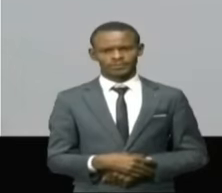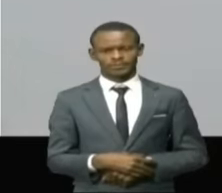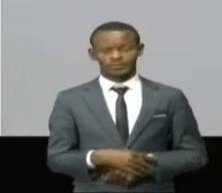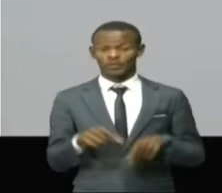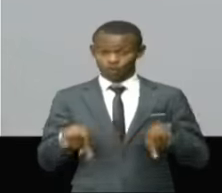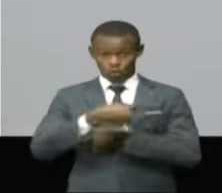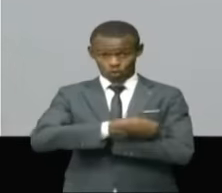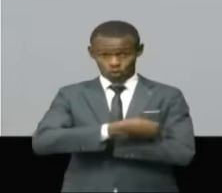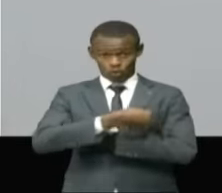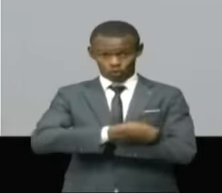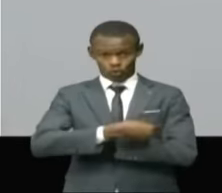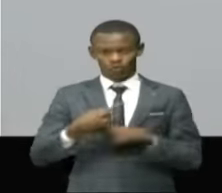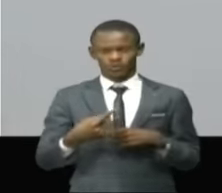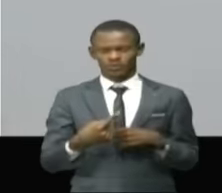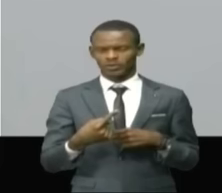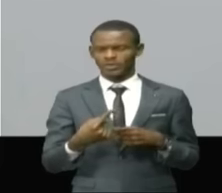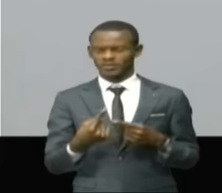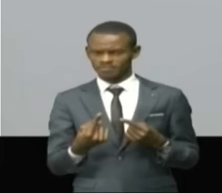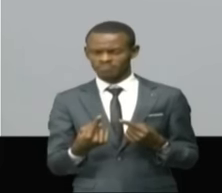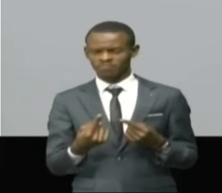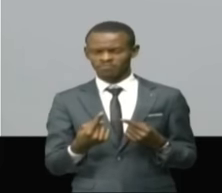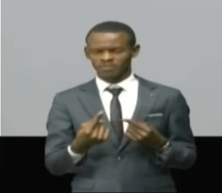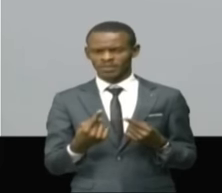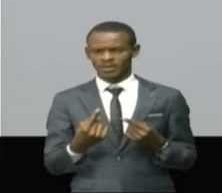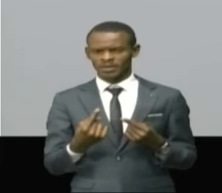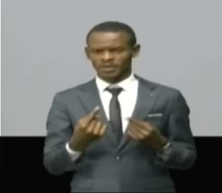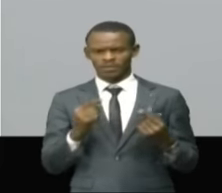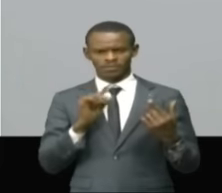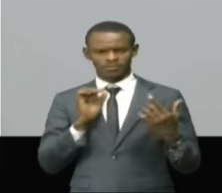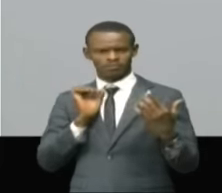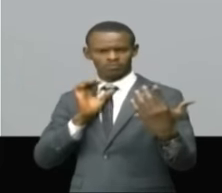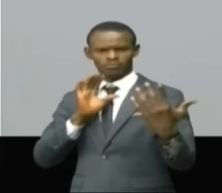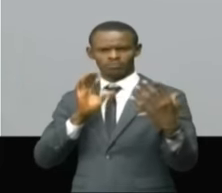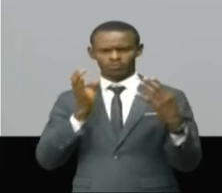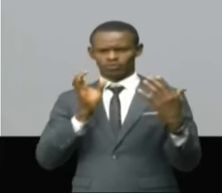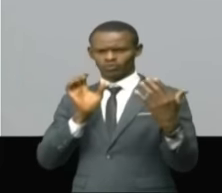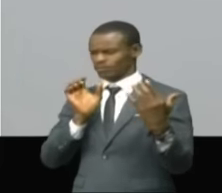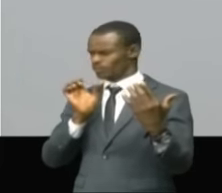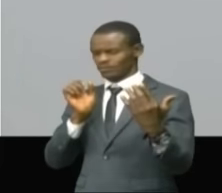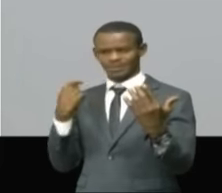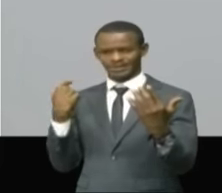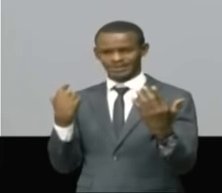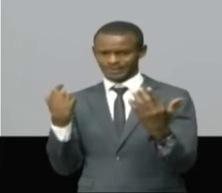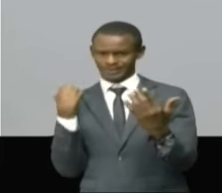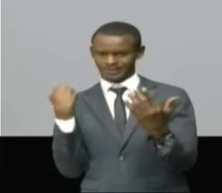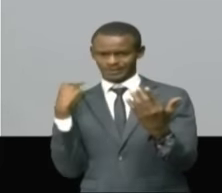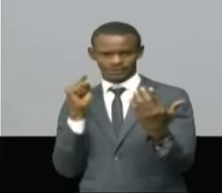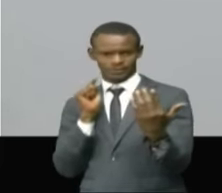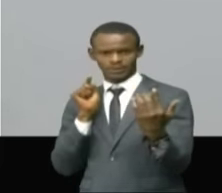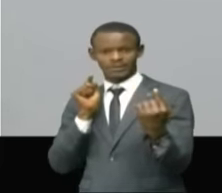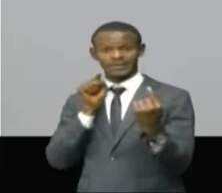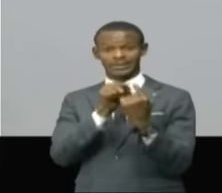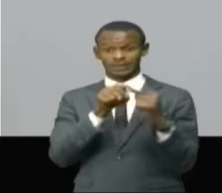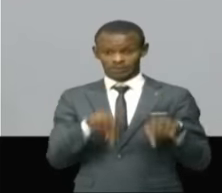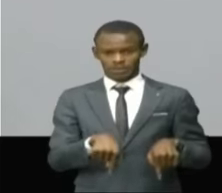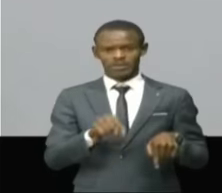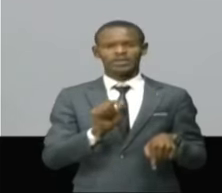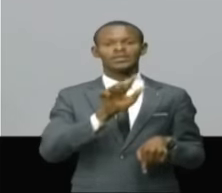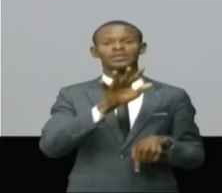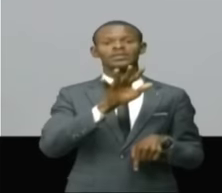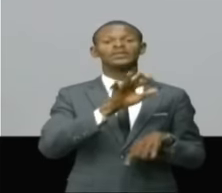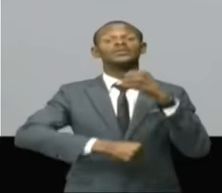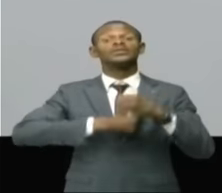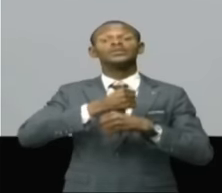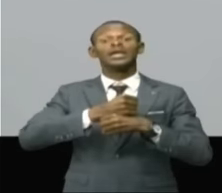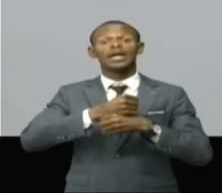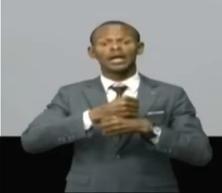Aujourd'hui, soit près de 5 ans après cette première initiative et à la veille de la